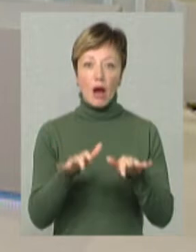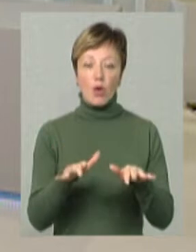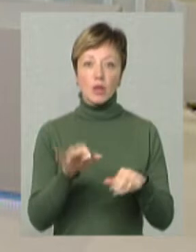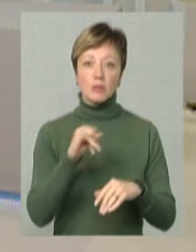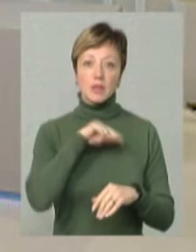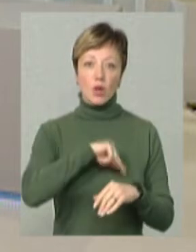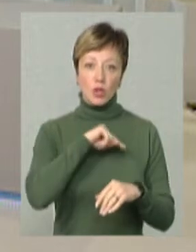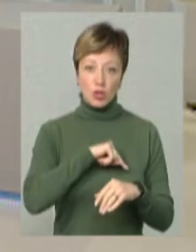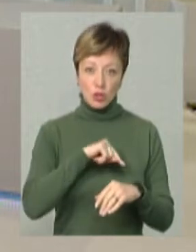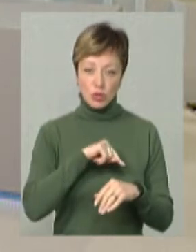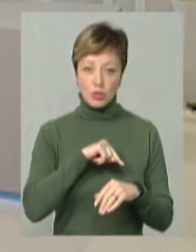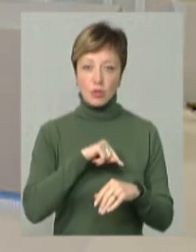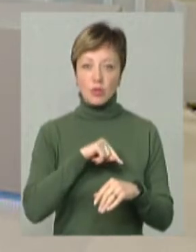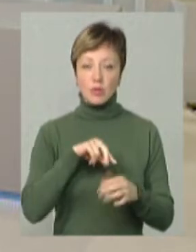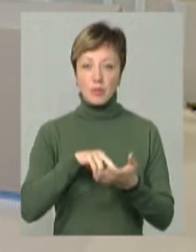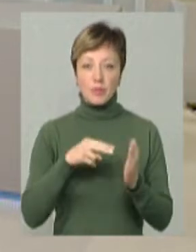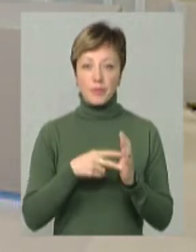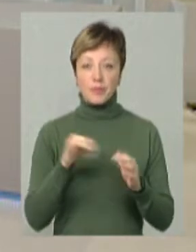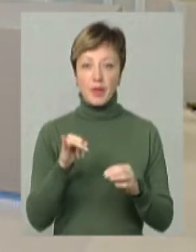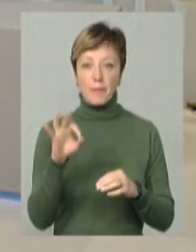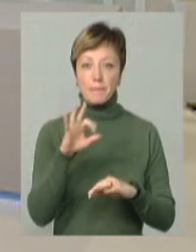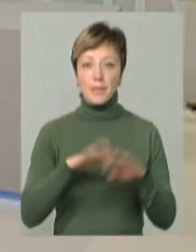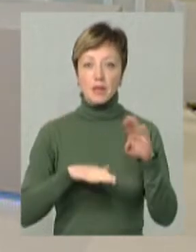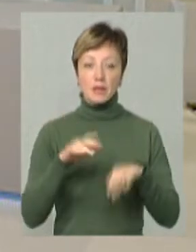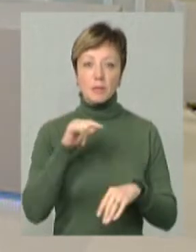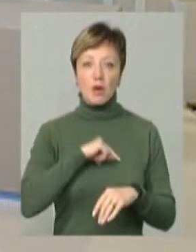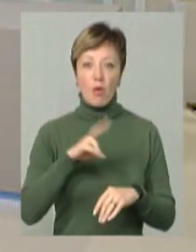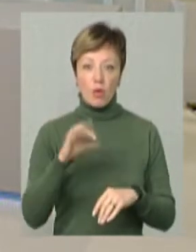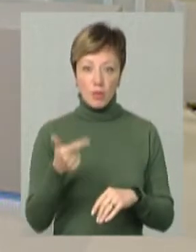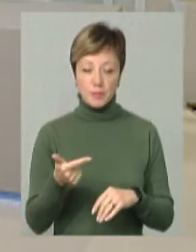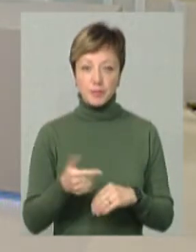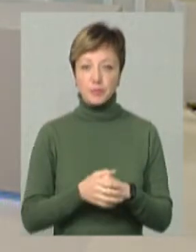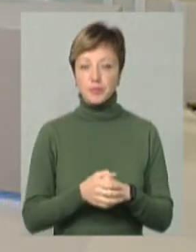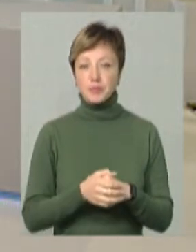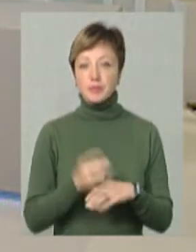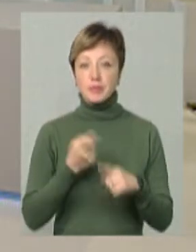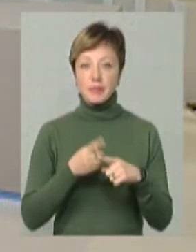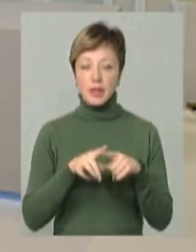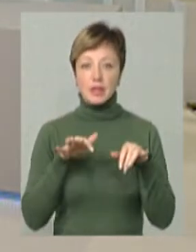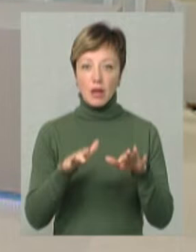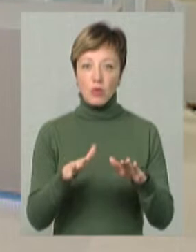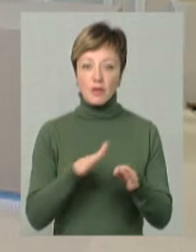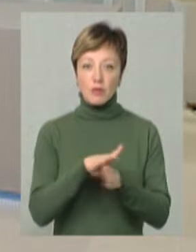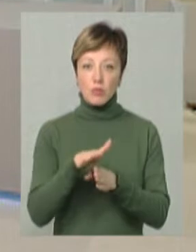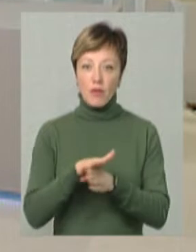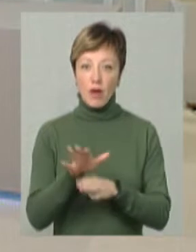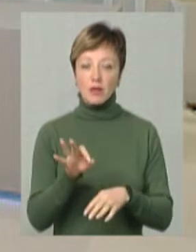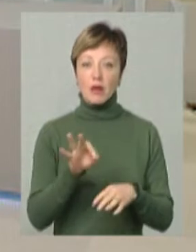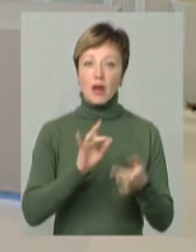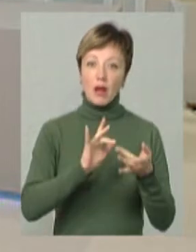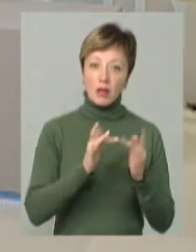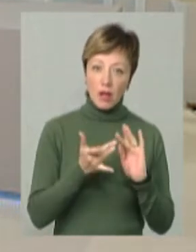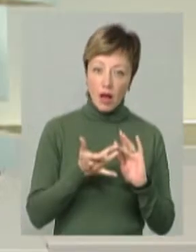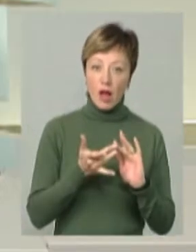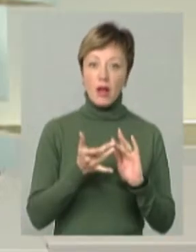і психологічного характеру з практикуючими психологами. І ці заходи відбуваються як офлайн, так